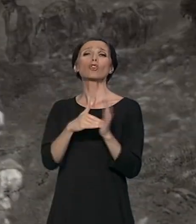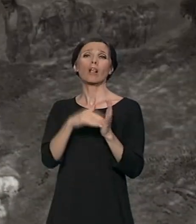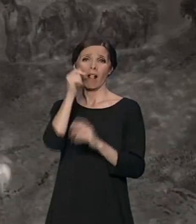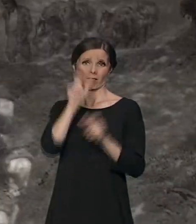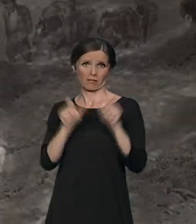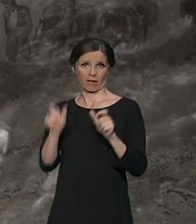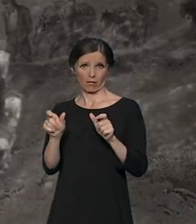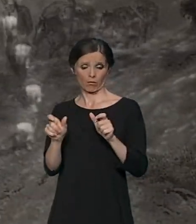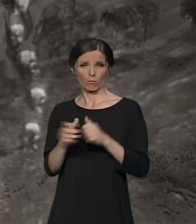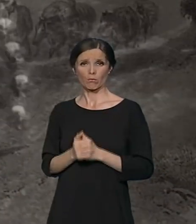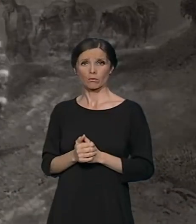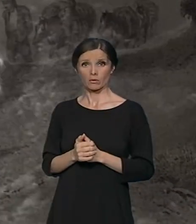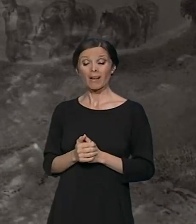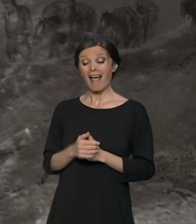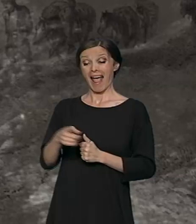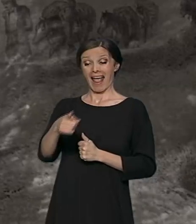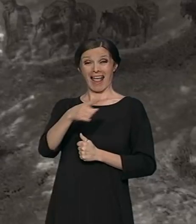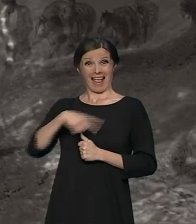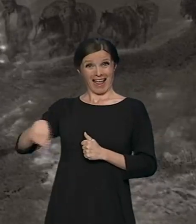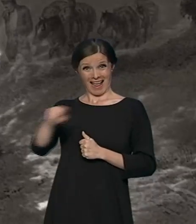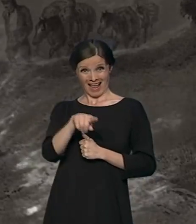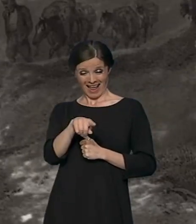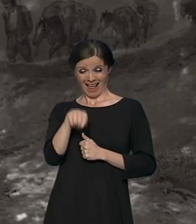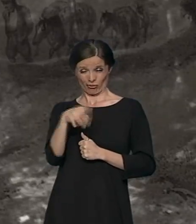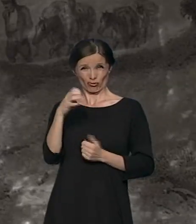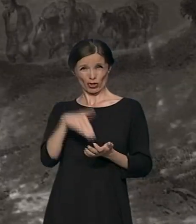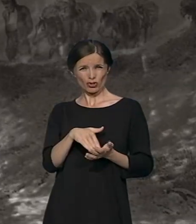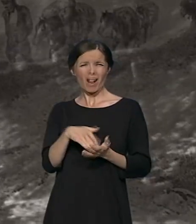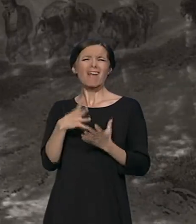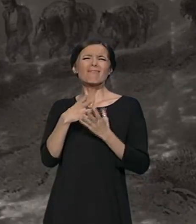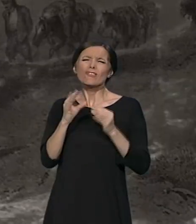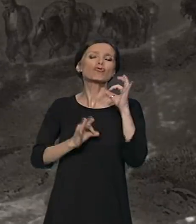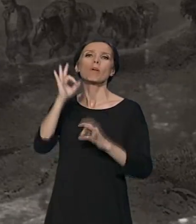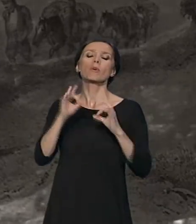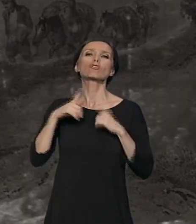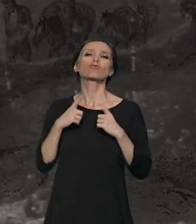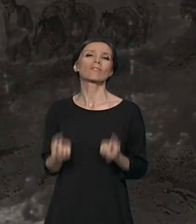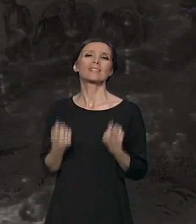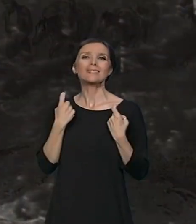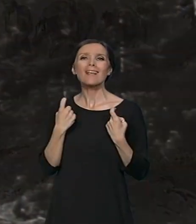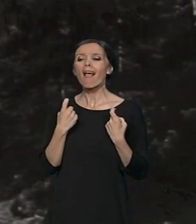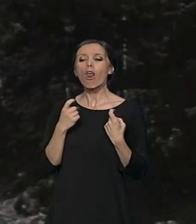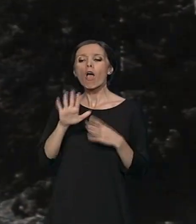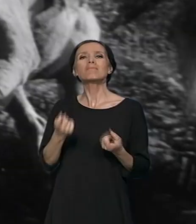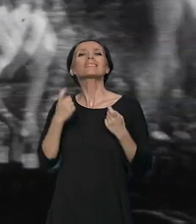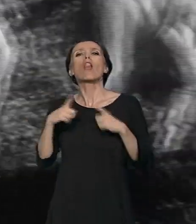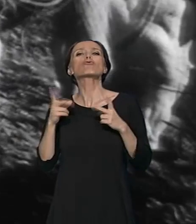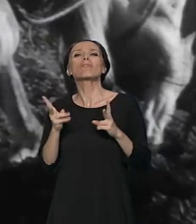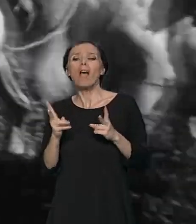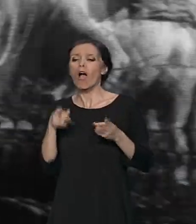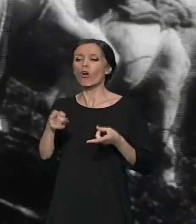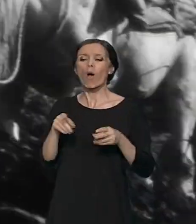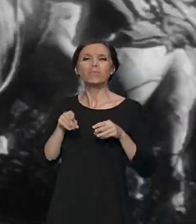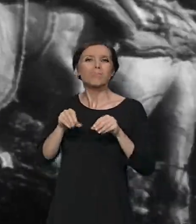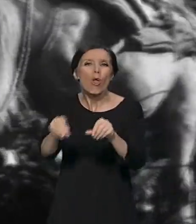stanovnika. Ogromna većina živi na selu. Naturalna poljoprivreda i ručno zanatstvo su način